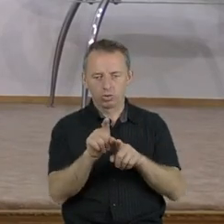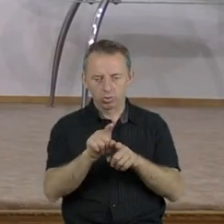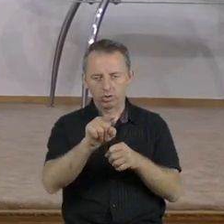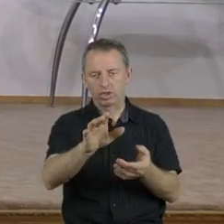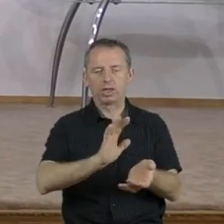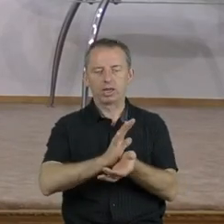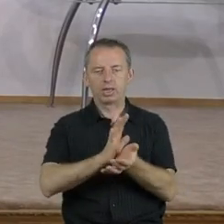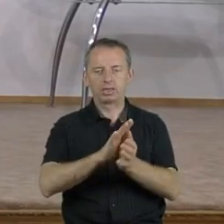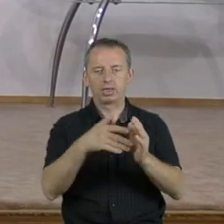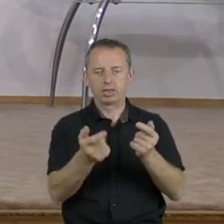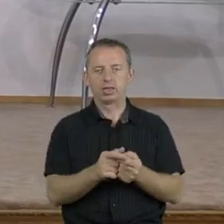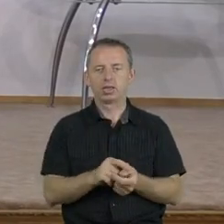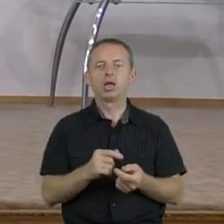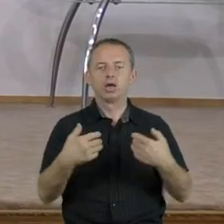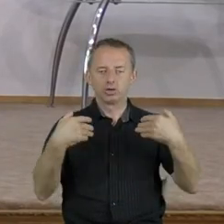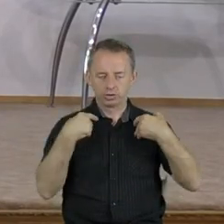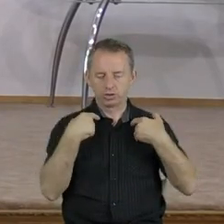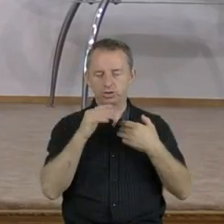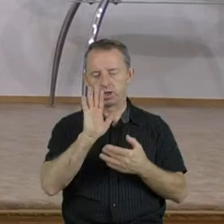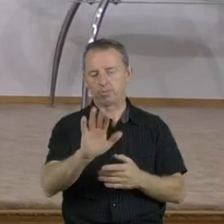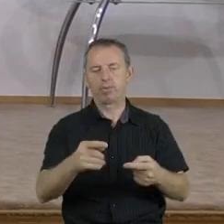gazetki jak Życie ma sens.